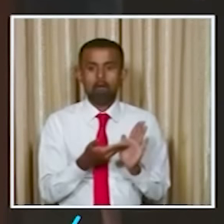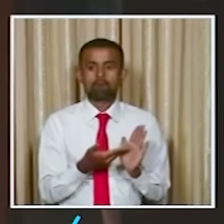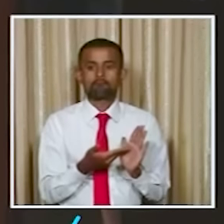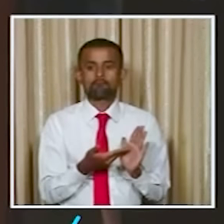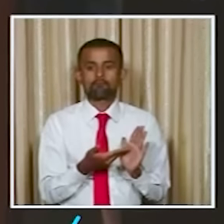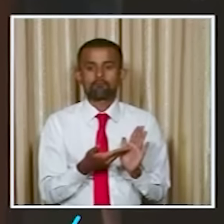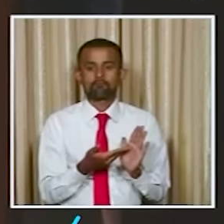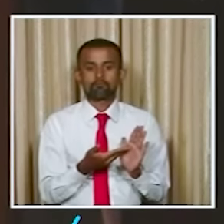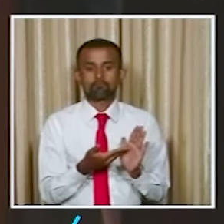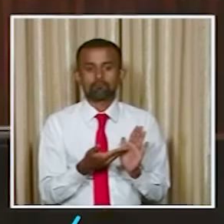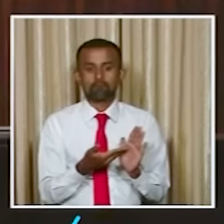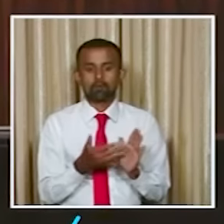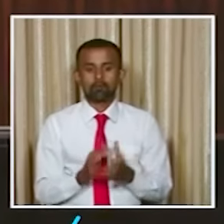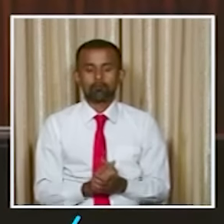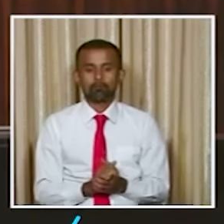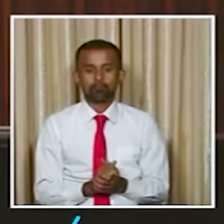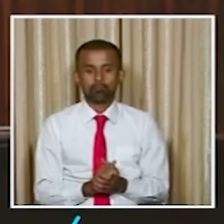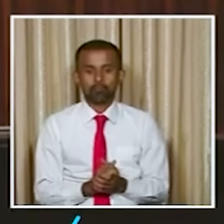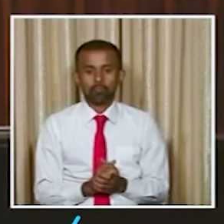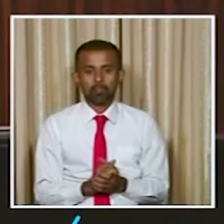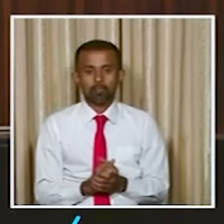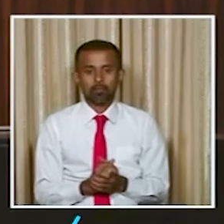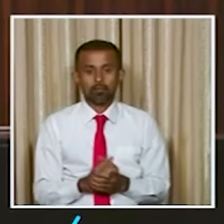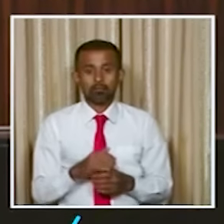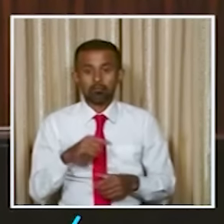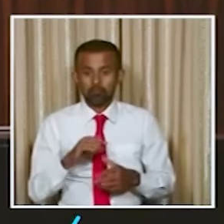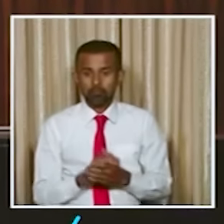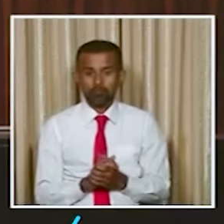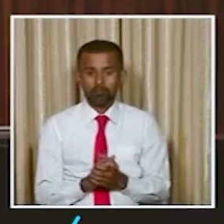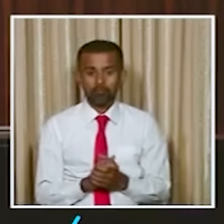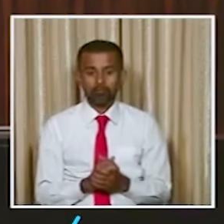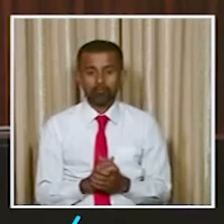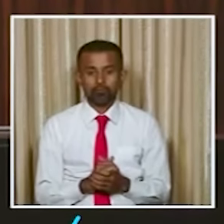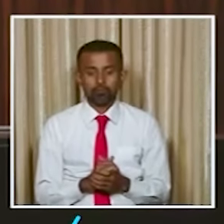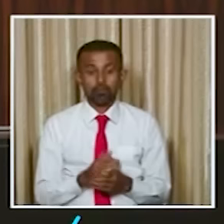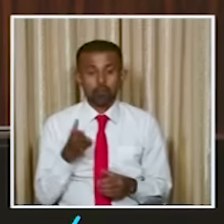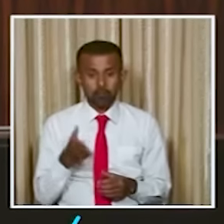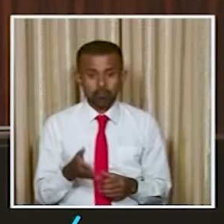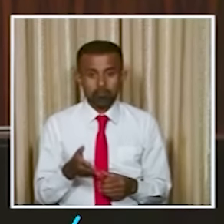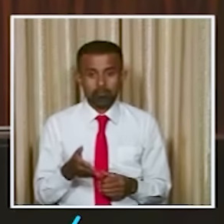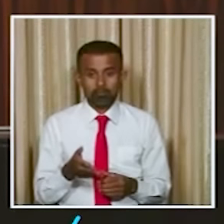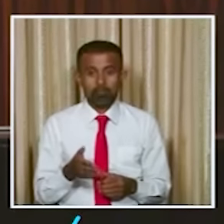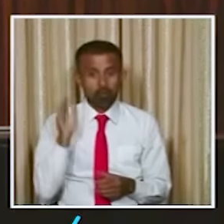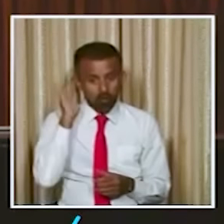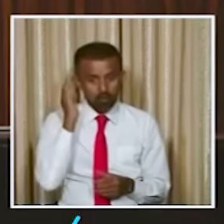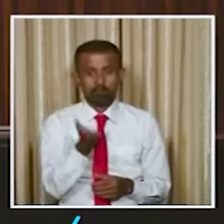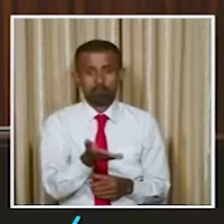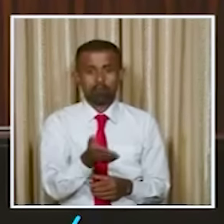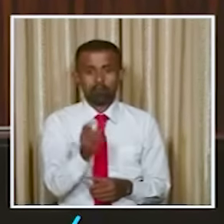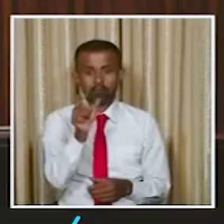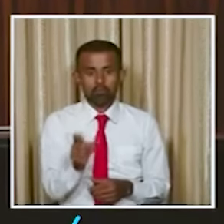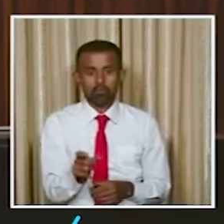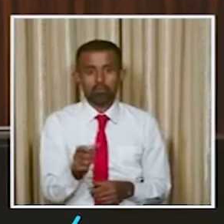ගරු මන්ත්‍රීතුමා කාලයේ ප්‍රශ්නයක් තියෙනවා. දැන් මේක විවාදයකට යනවා. ඒක නිසා මේ පොඩ්ඩක් අහගන්න කියලා තමයි ඔතුමාගෙන්